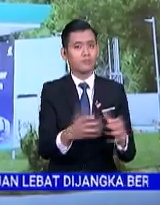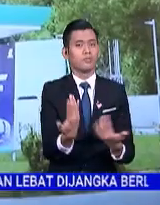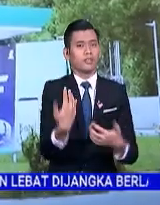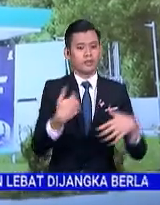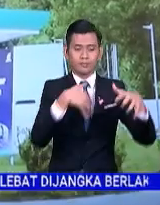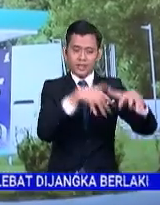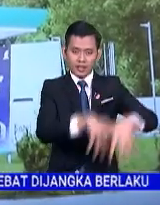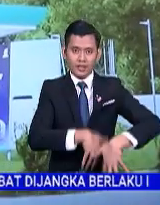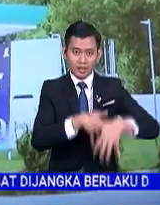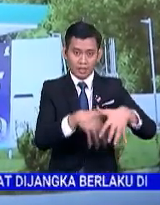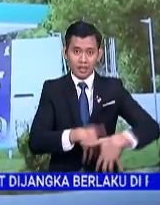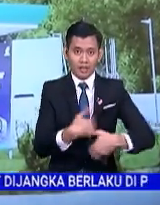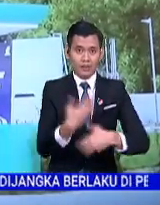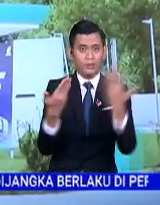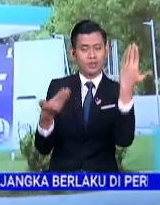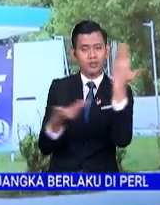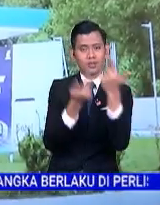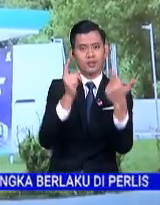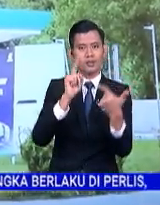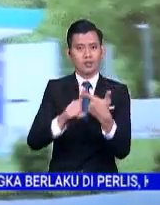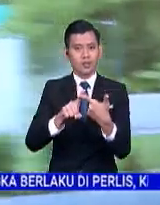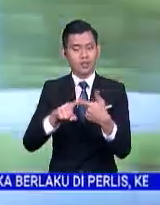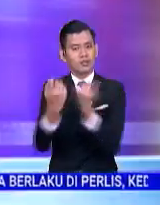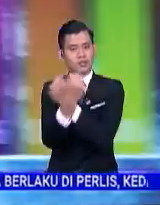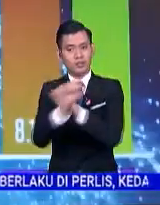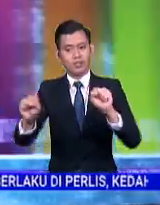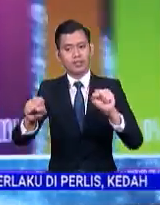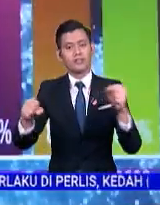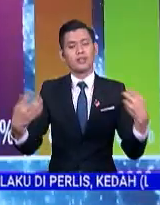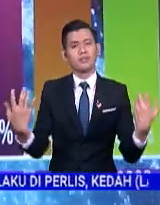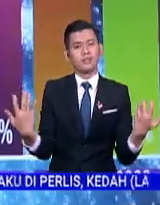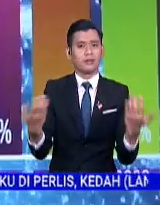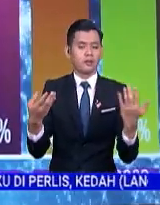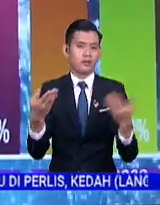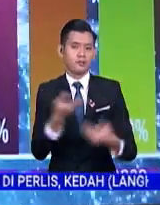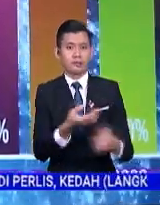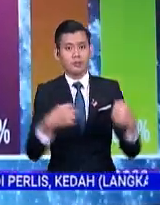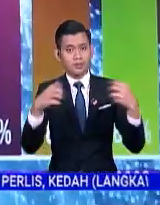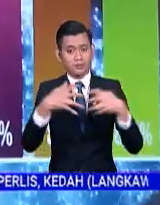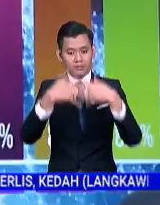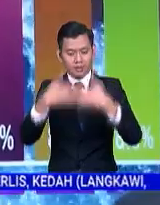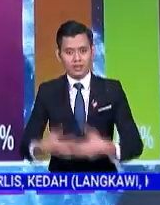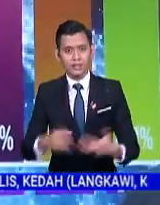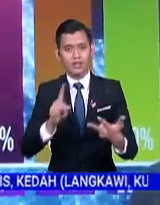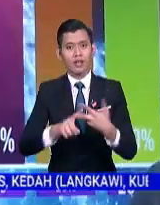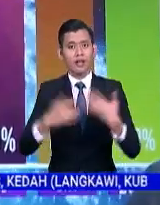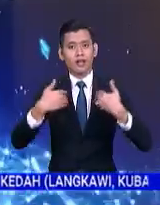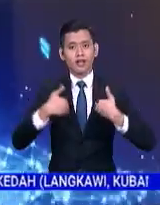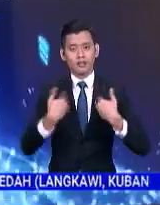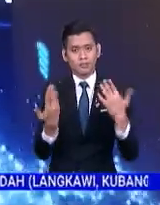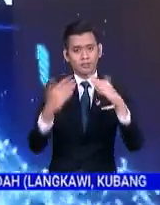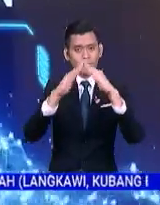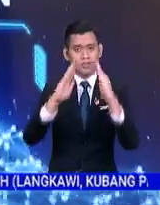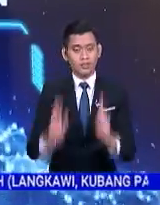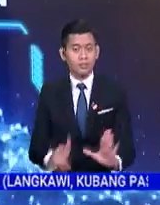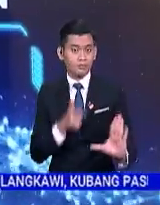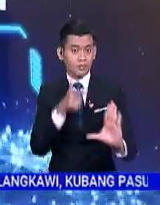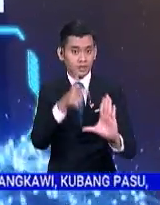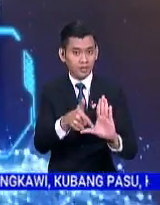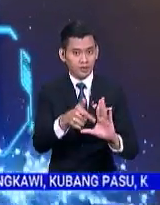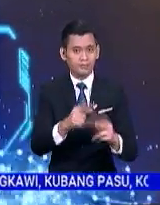pembelian Jenderal pertanian modal pusingan Pernahkan ayam danske Seminyak hai hai